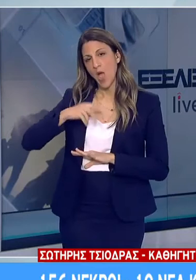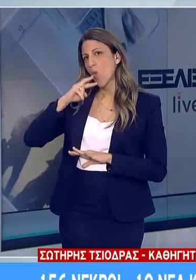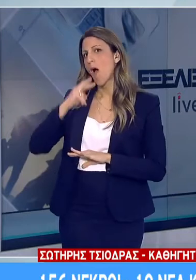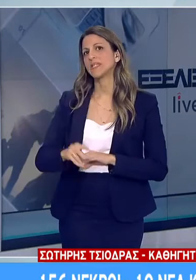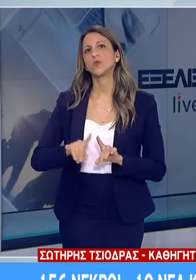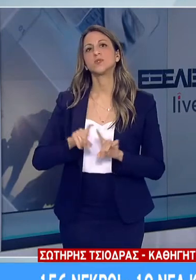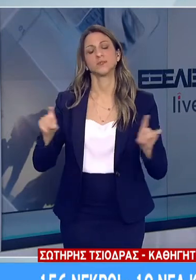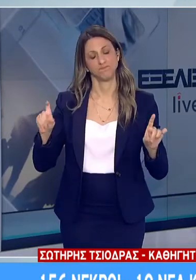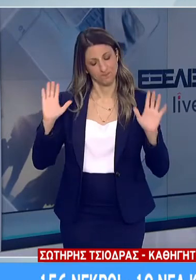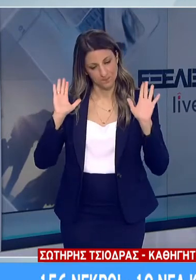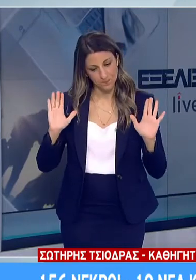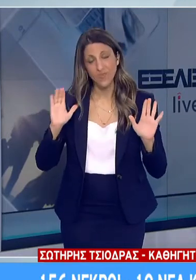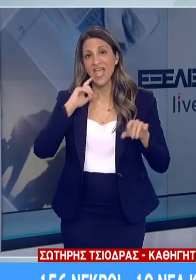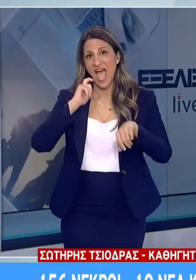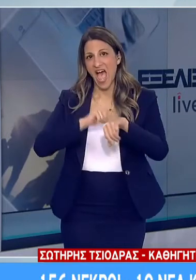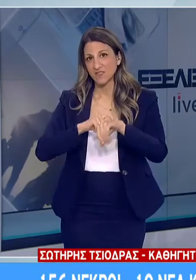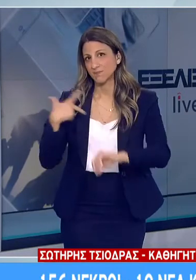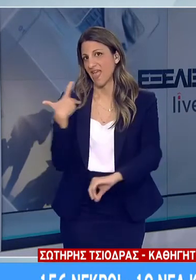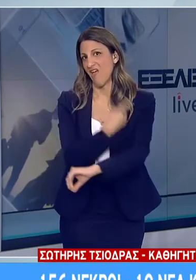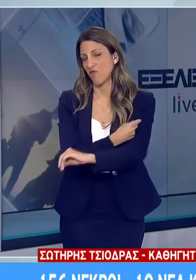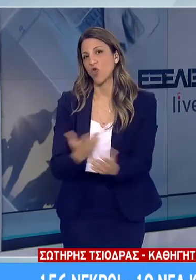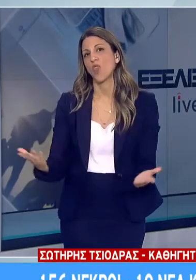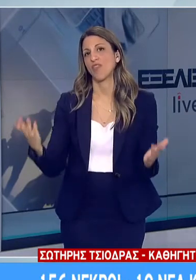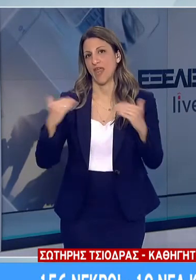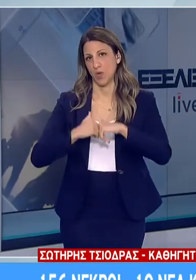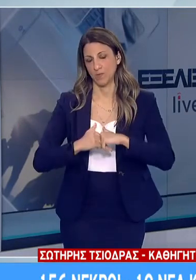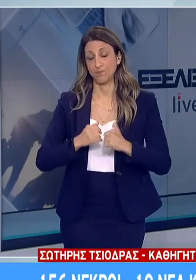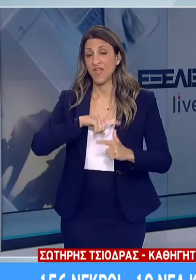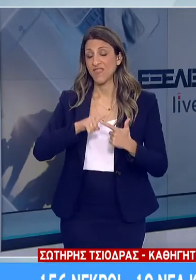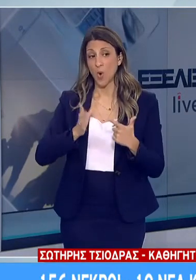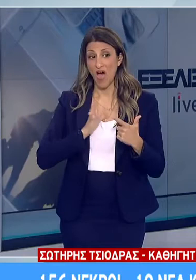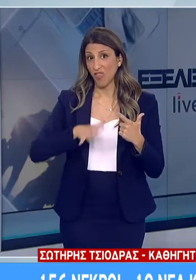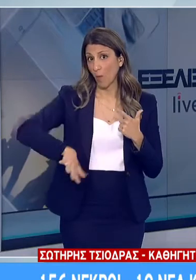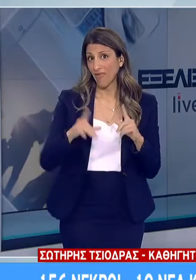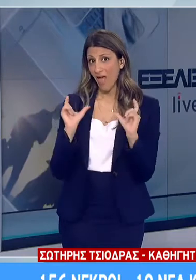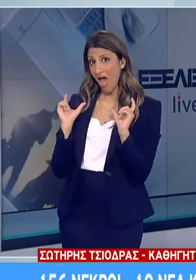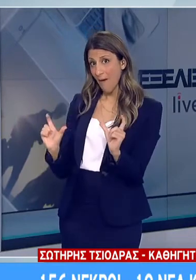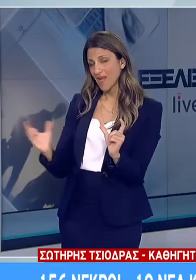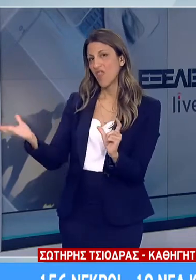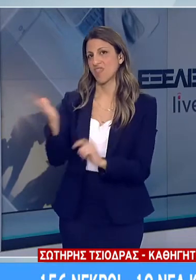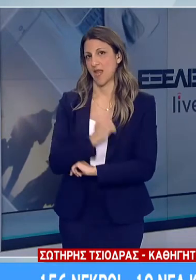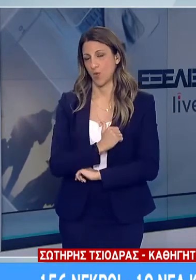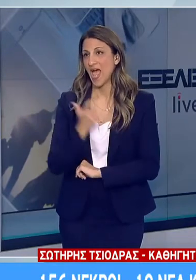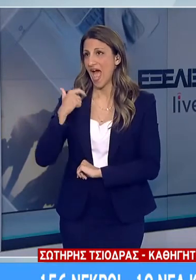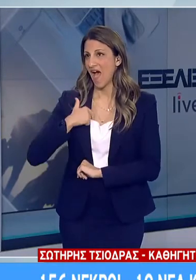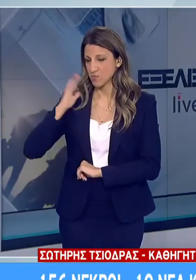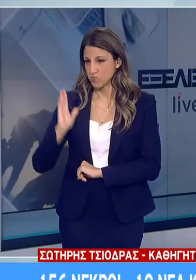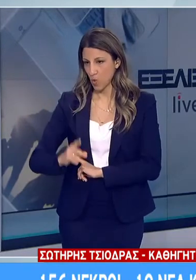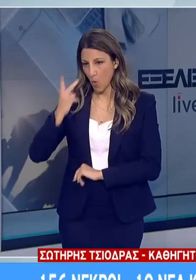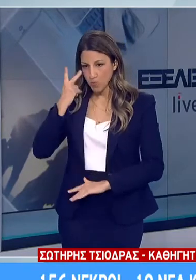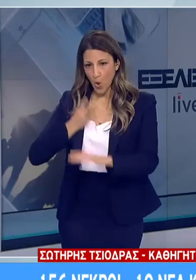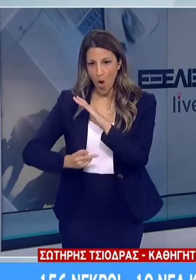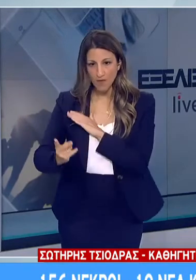ούτε αποτελεσματικό προς το παρόν εμβόλιο, είναι πολύ δύσκολο να προβλέψεις για πόσο καιρό θα κυκλοφορεί ο ιός. Ακόμα